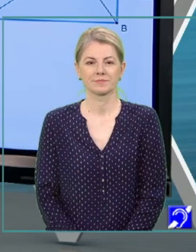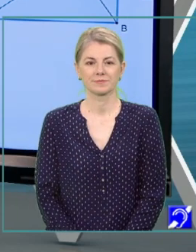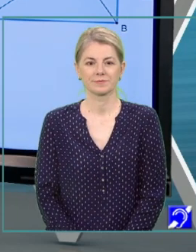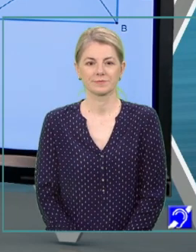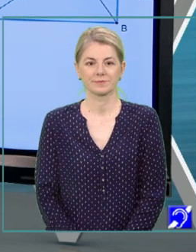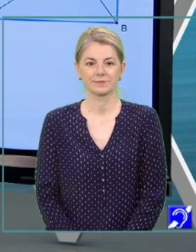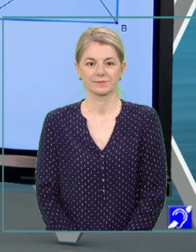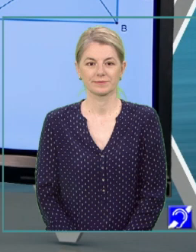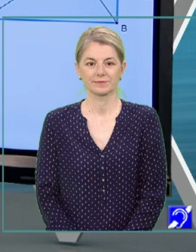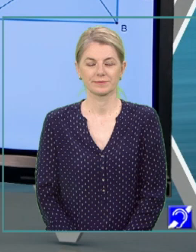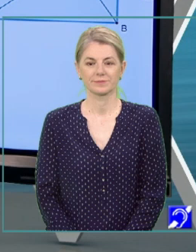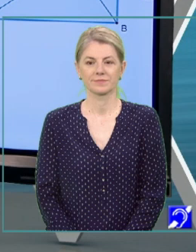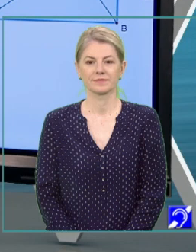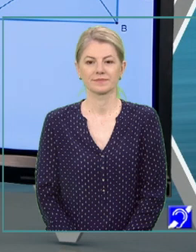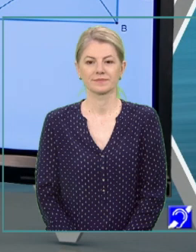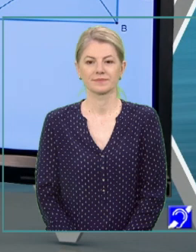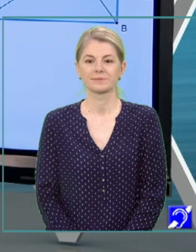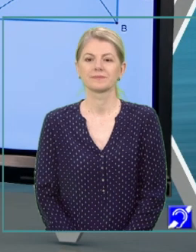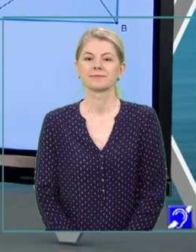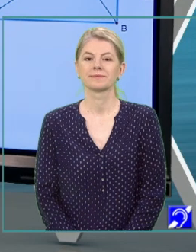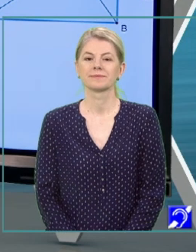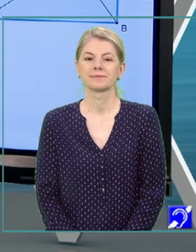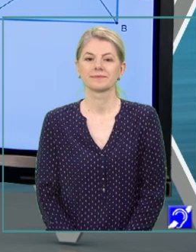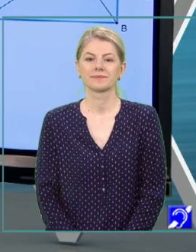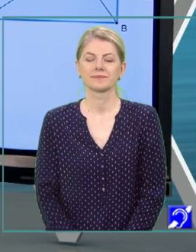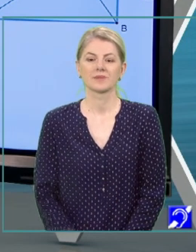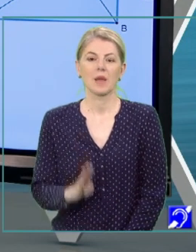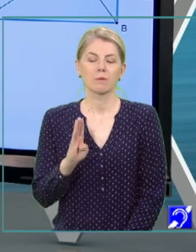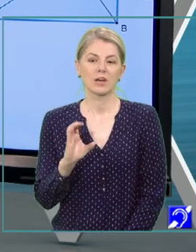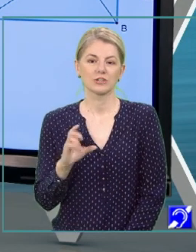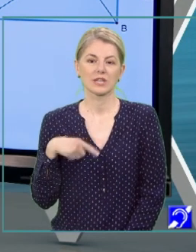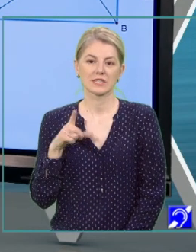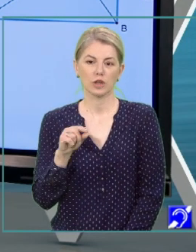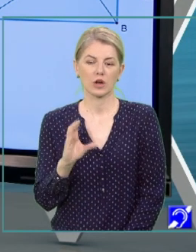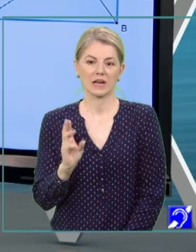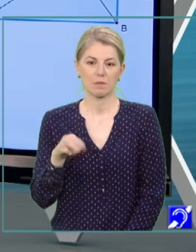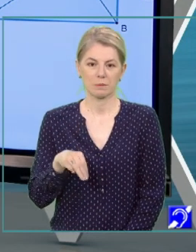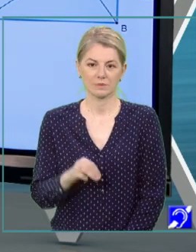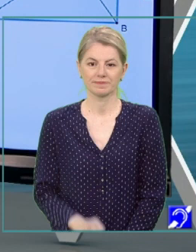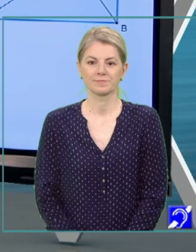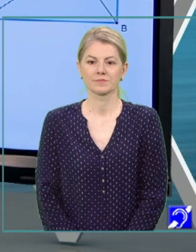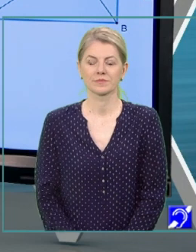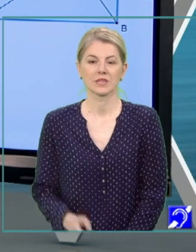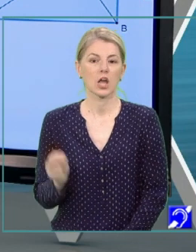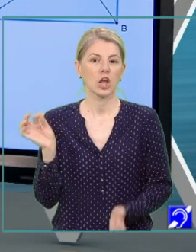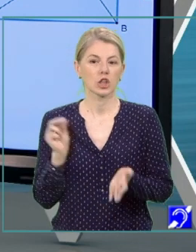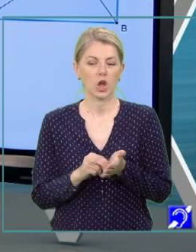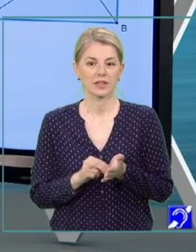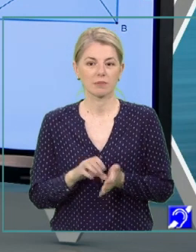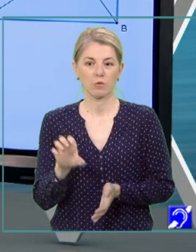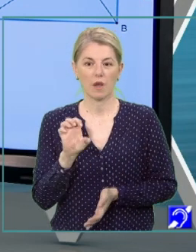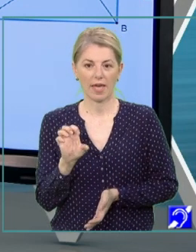și aici centimetri. Așa, BC 20 de centimetri. Notăm cu